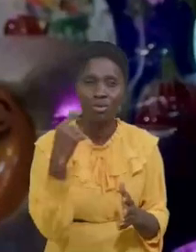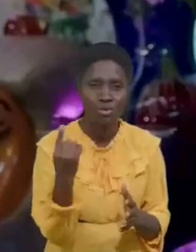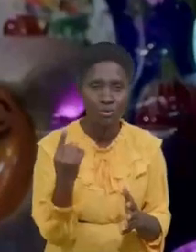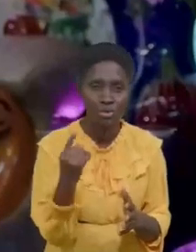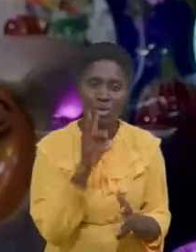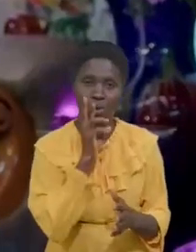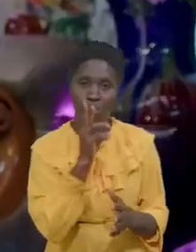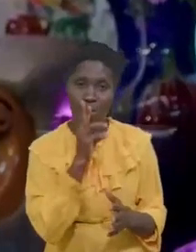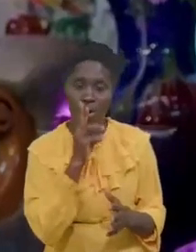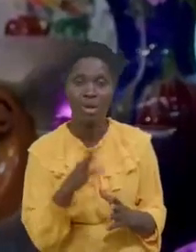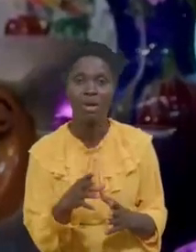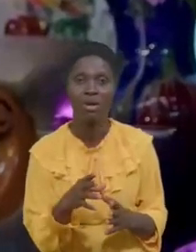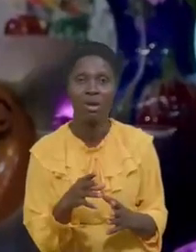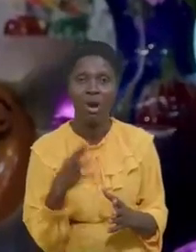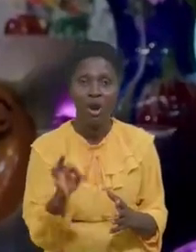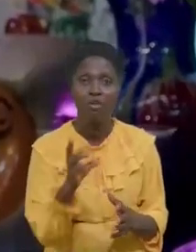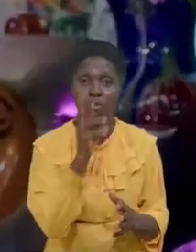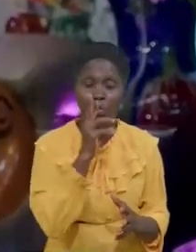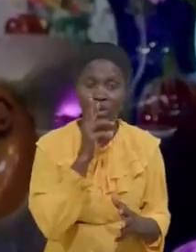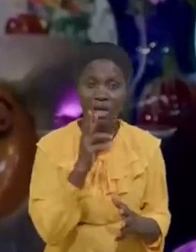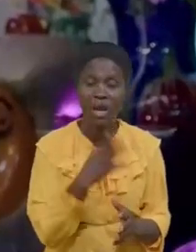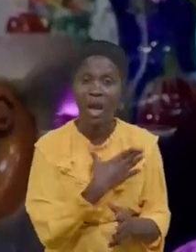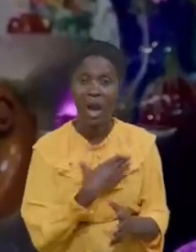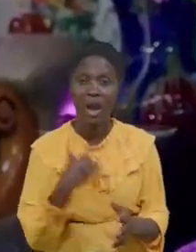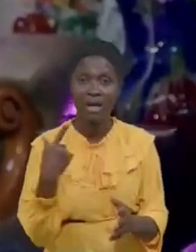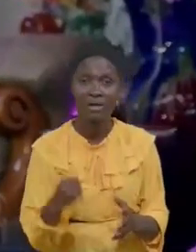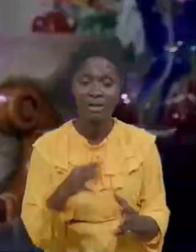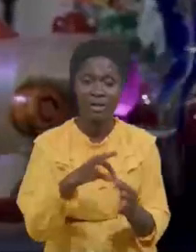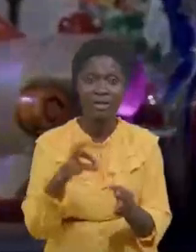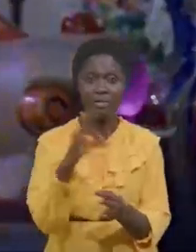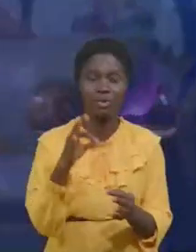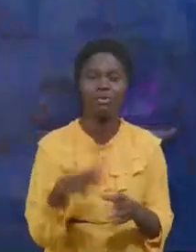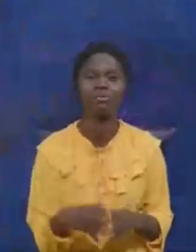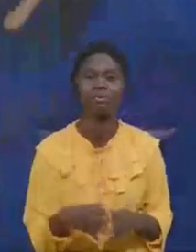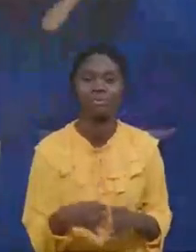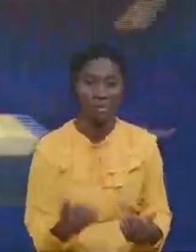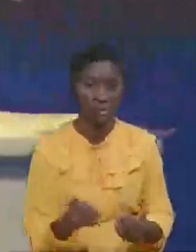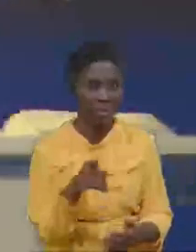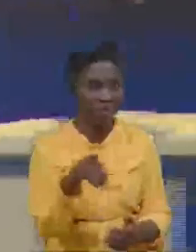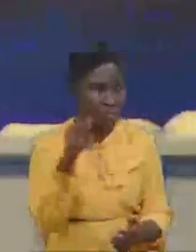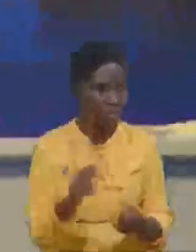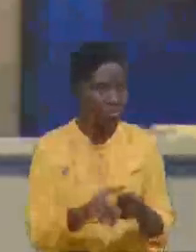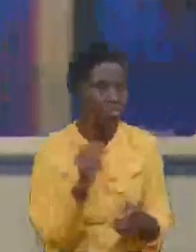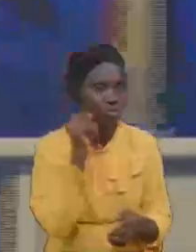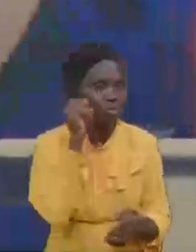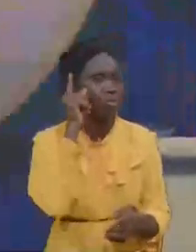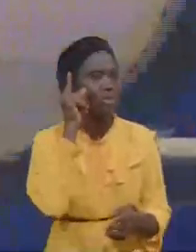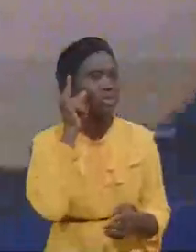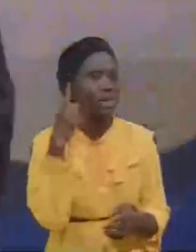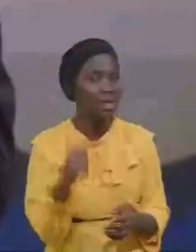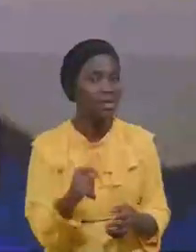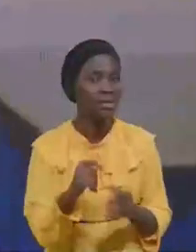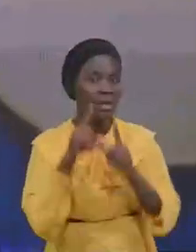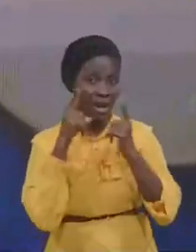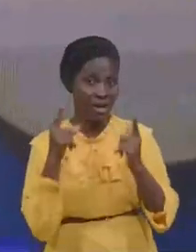non seulement l'eau seule, il est né d'eau et de l'esprit. Vous devez comprendre